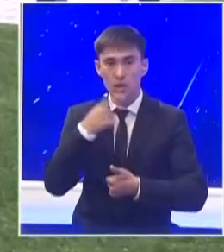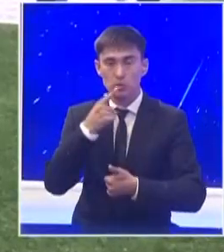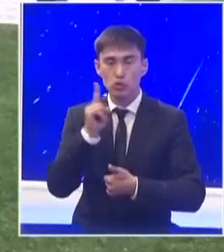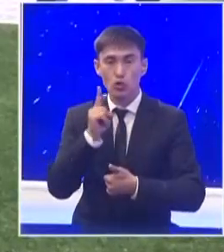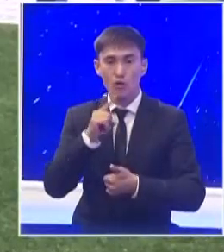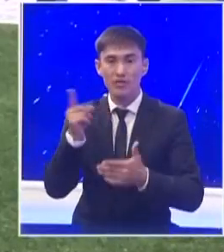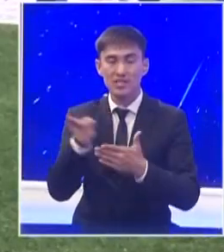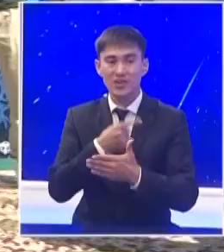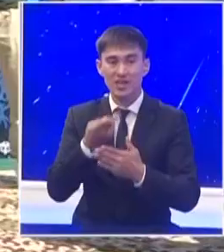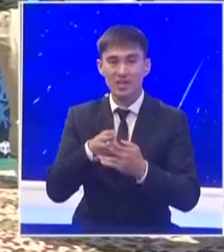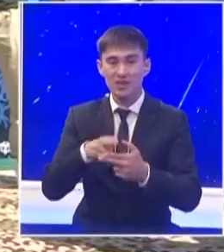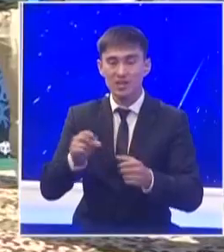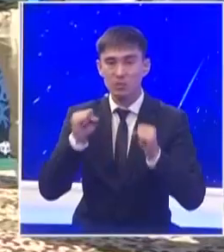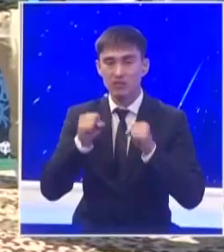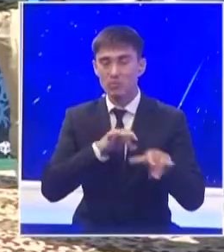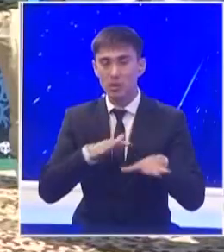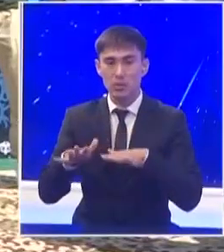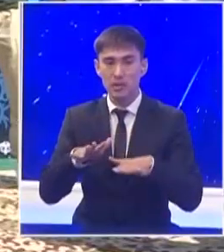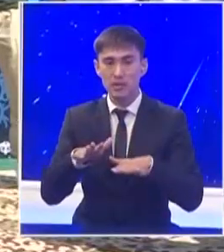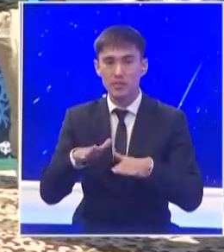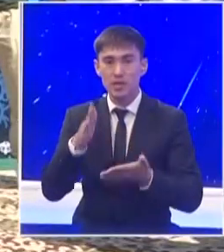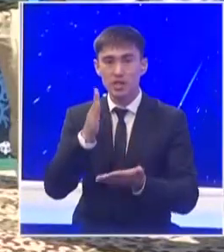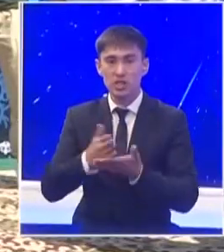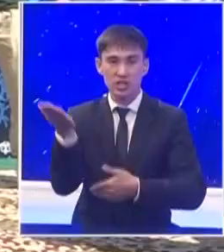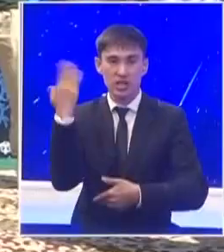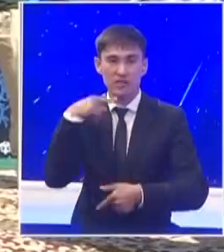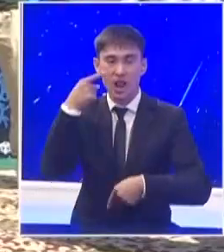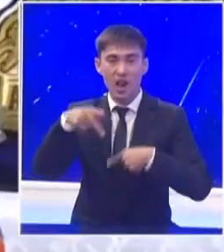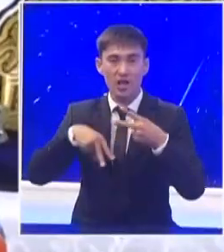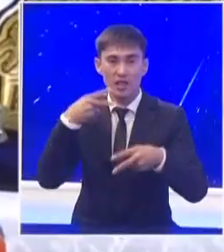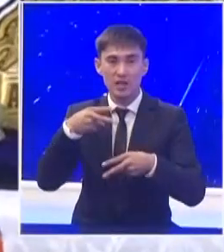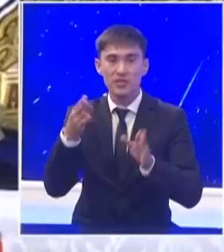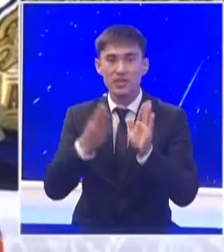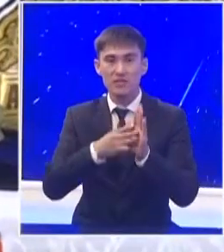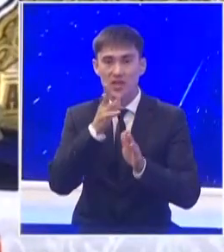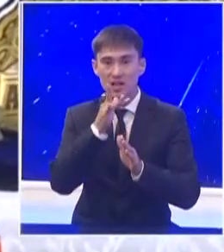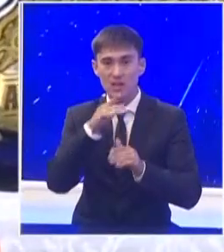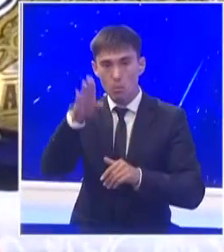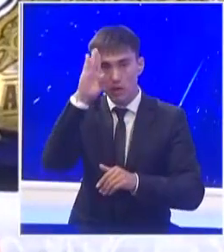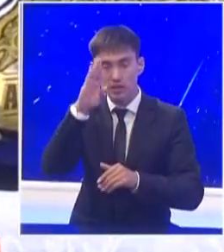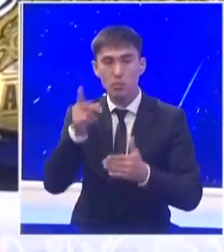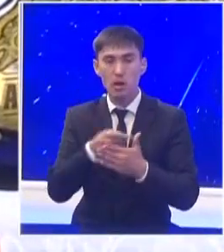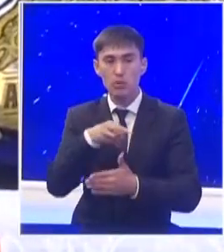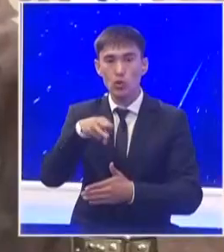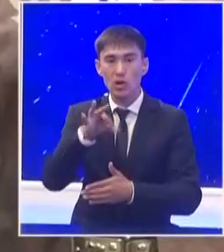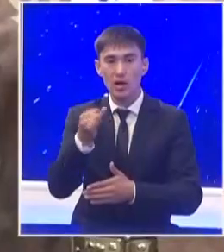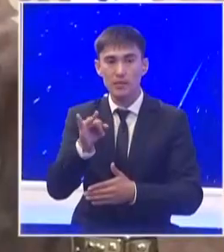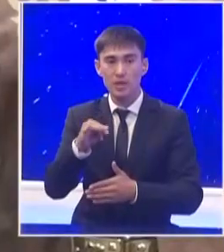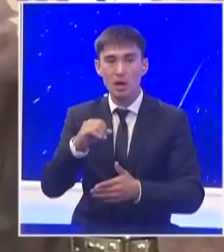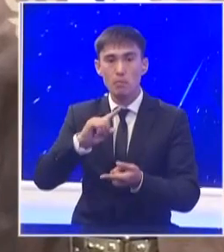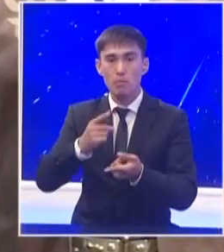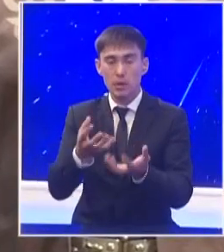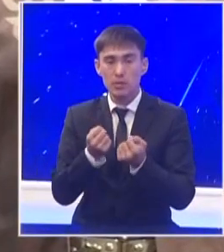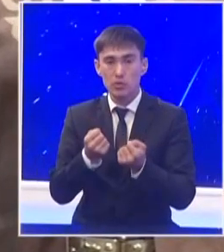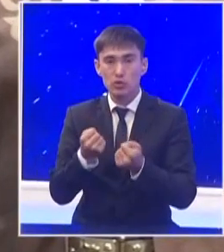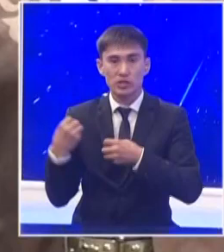в названии этого спортивного мероприятия лежит древняя легенда о 9-летнем мальчике по имени Тулагай, который перенес на себе